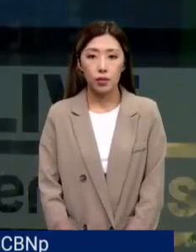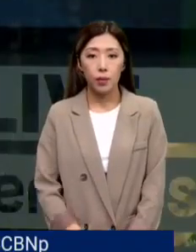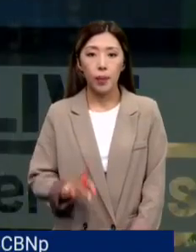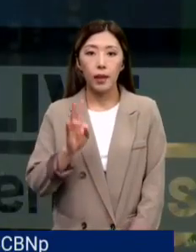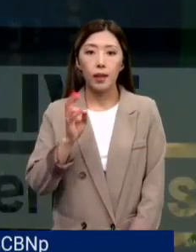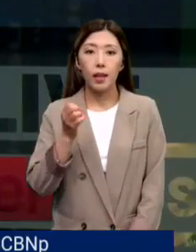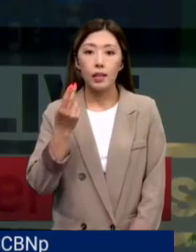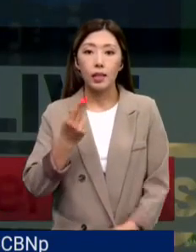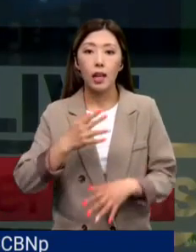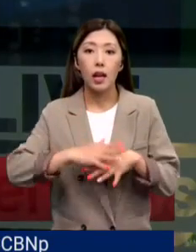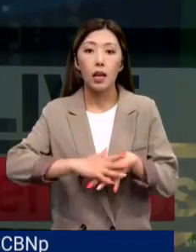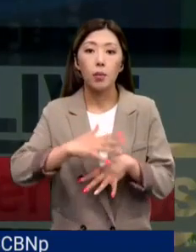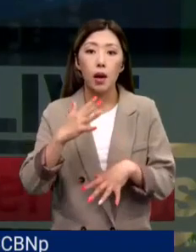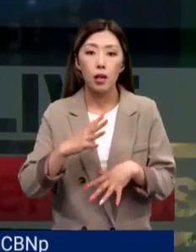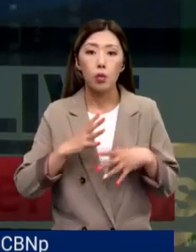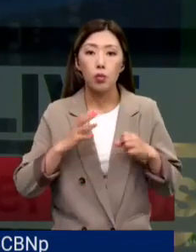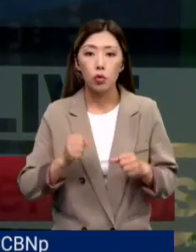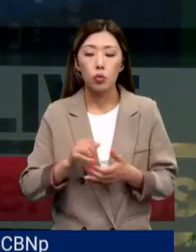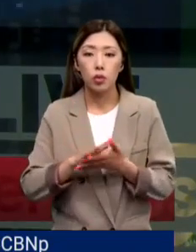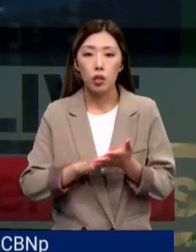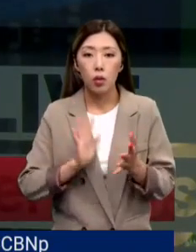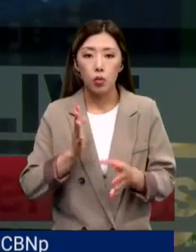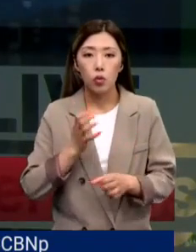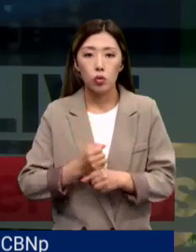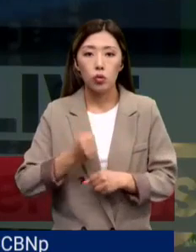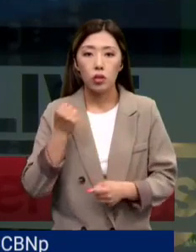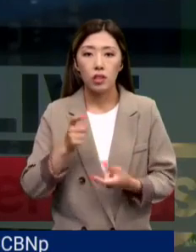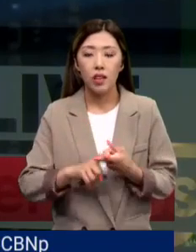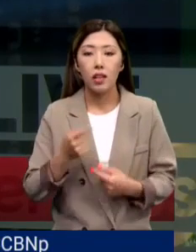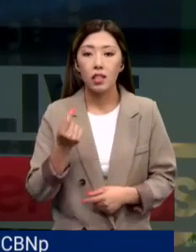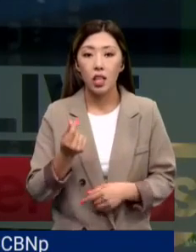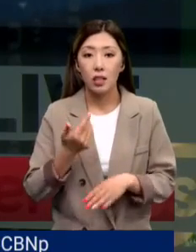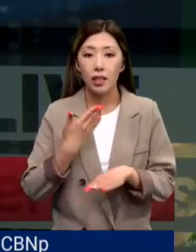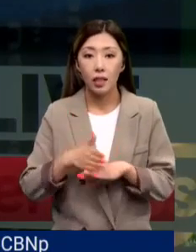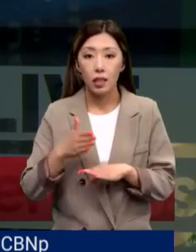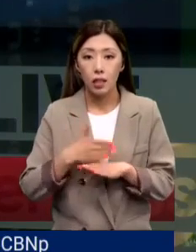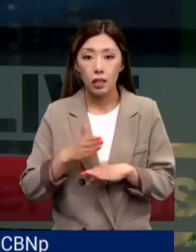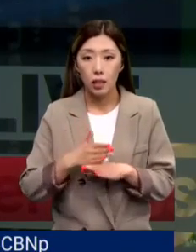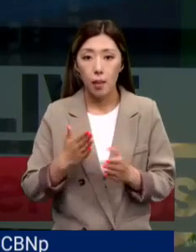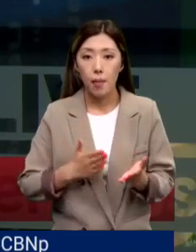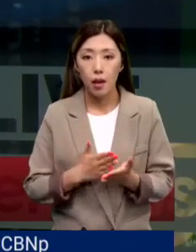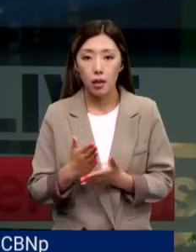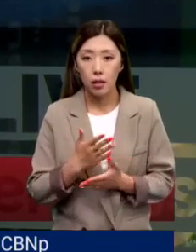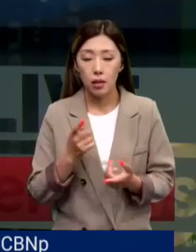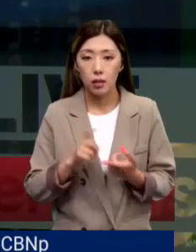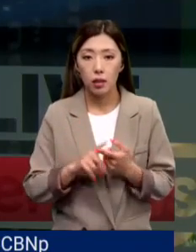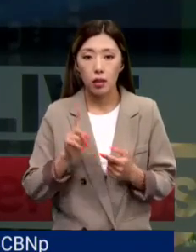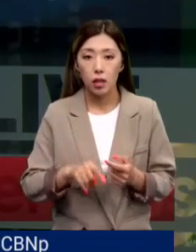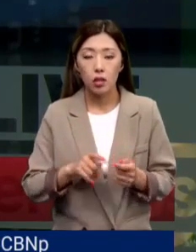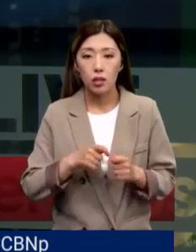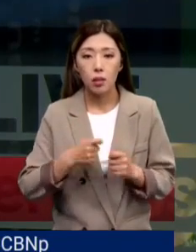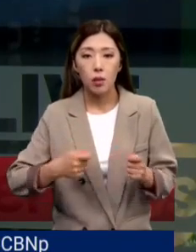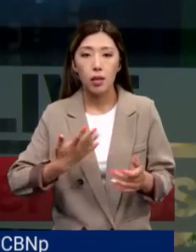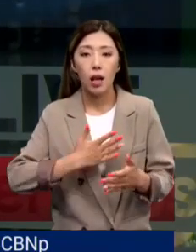Национальному банку может потребоваться и далее ужесточать денежно-кредитную политику, даже если подобные решения замедлят экономическую активность.